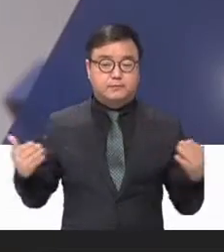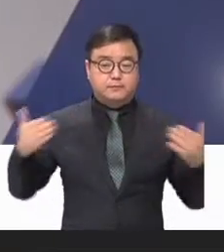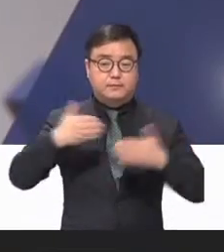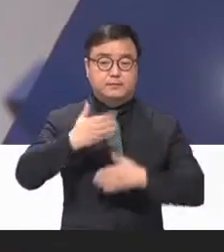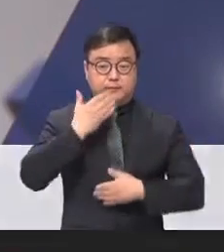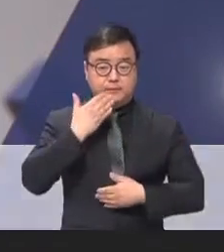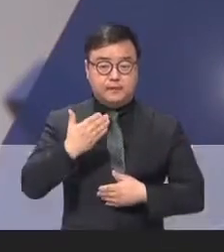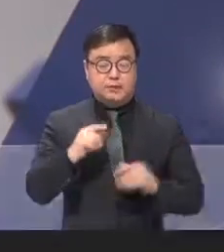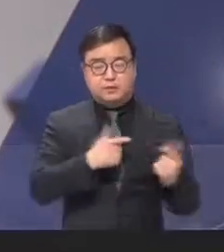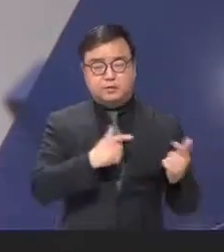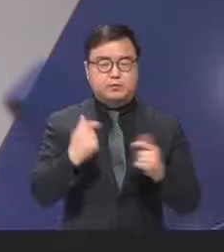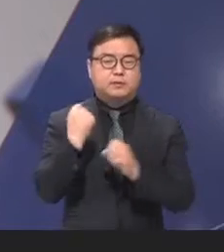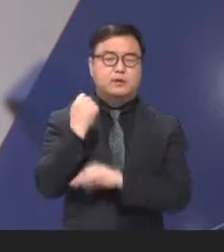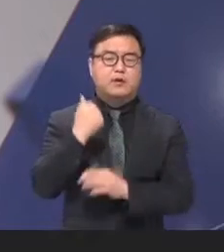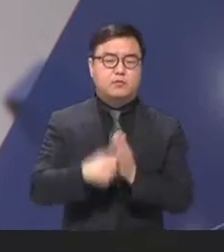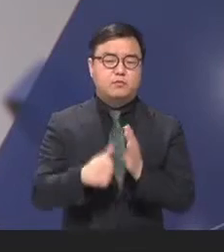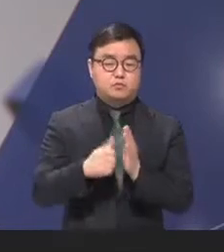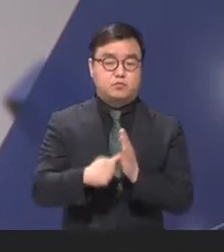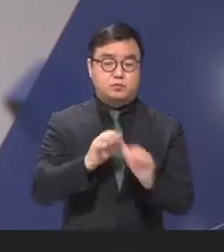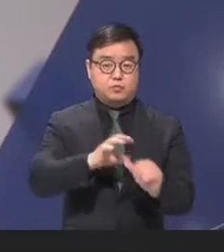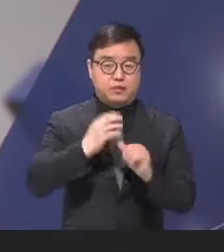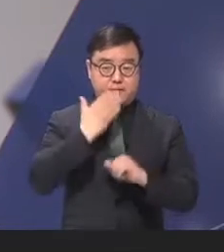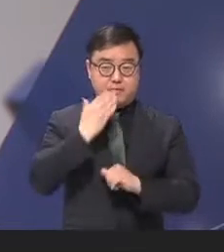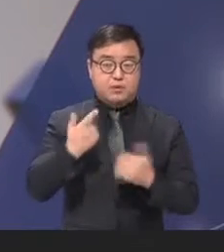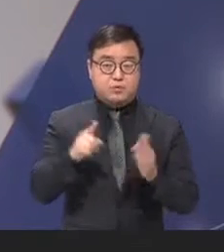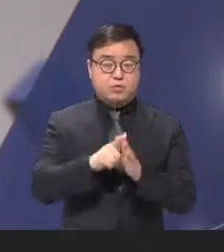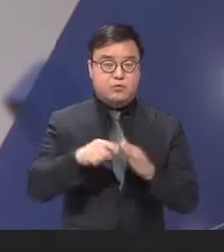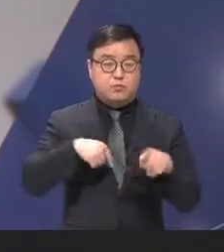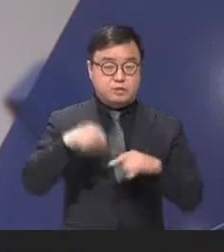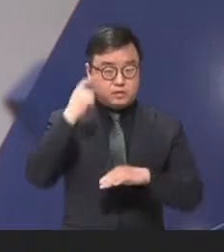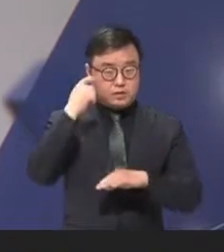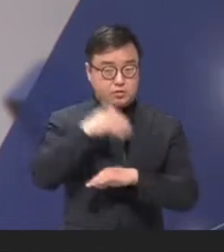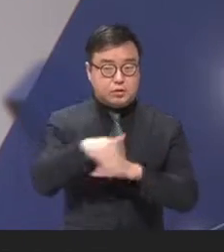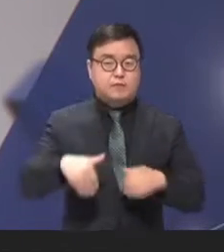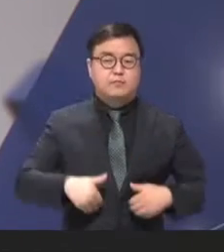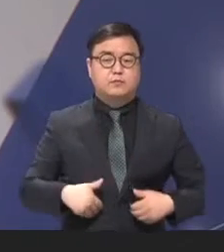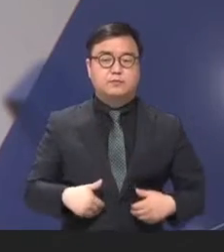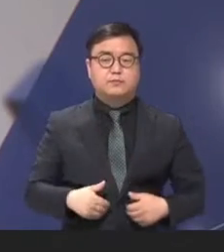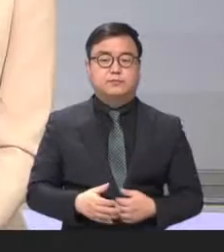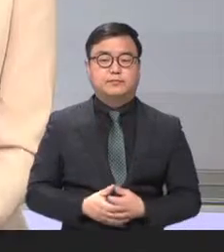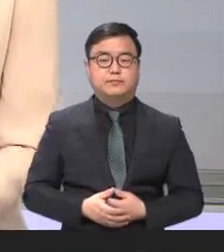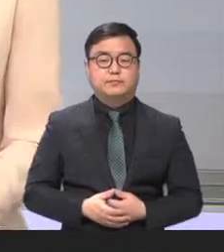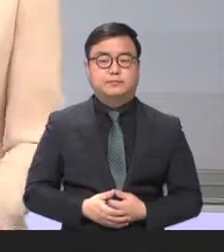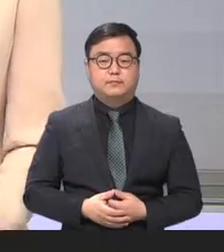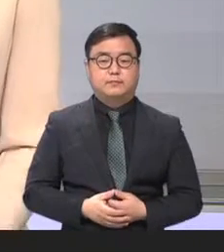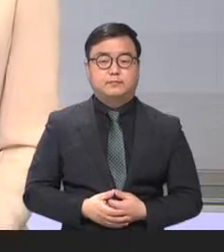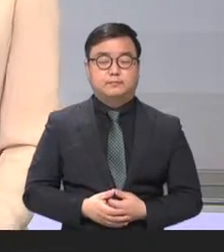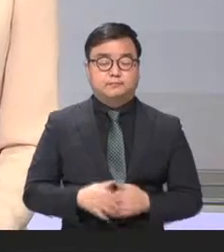그런 자원과 공간으로 활용될 수 있도록 정책적 노력이 필요하다는 생각입니다. 네. 네.